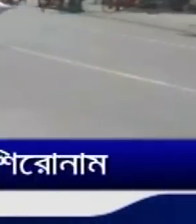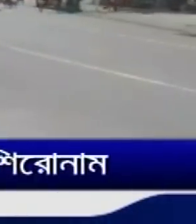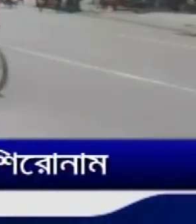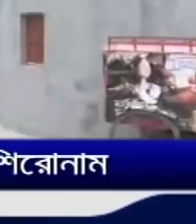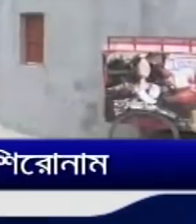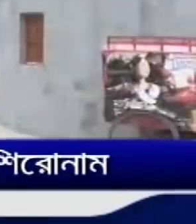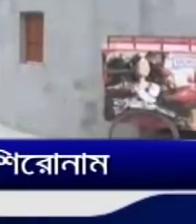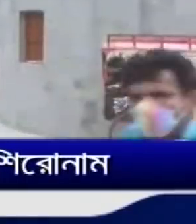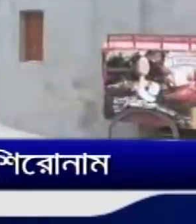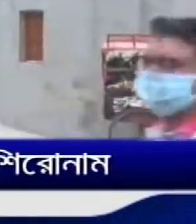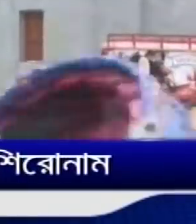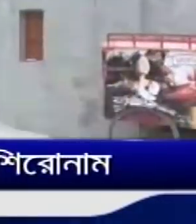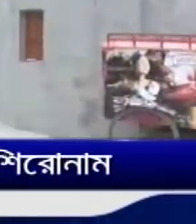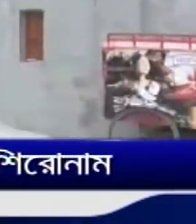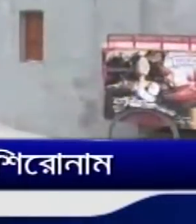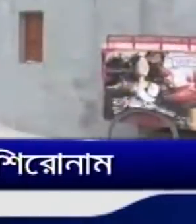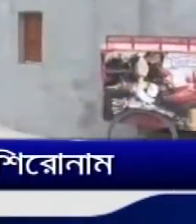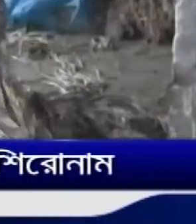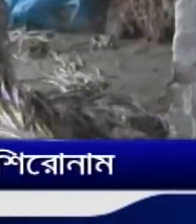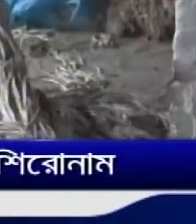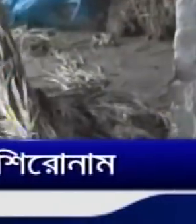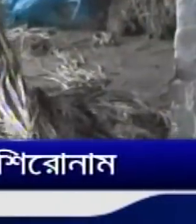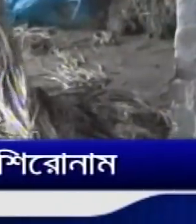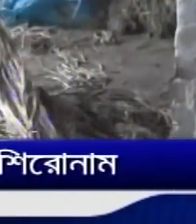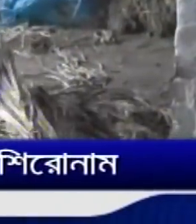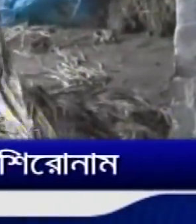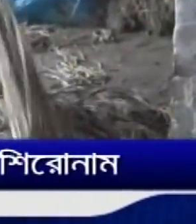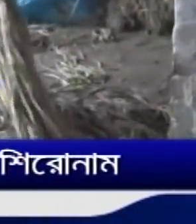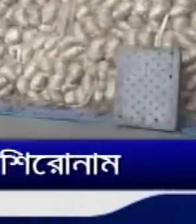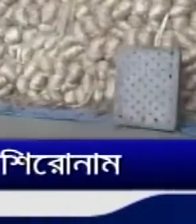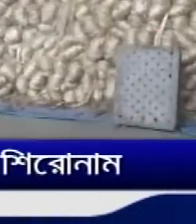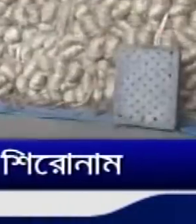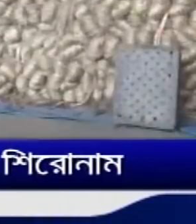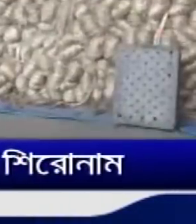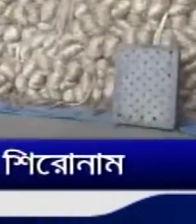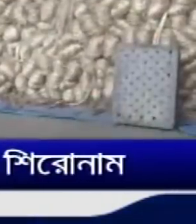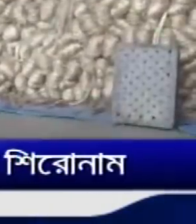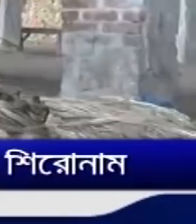নারায়ণগঞ্জের 625 জন করোনা আক্রান্ত, লকডাউনে বন্ধ পাট বাণিজ্য, বেকার 10,000 শ্রমিক।